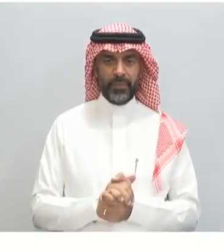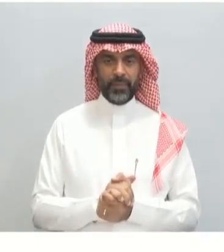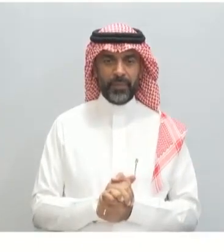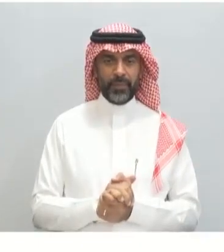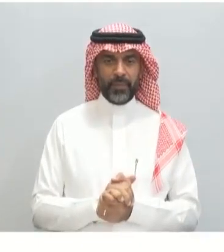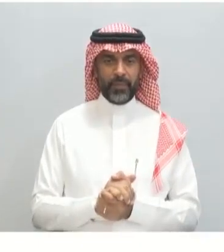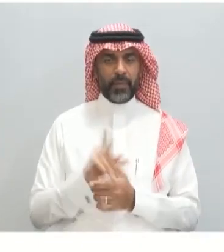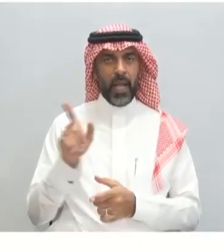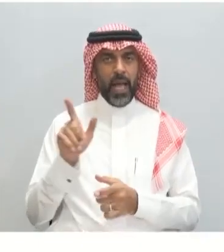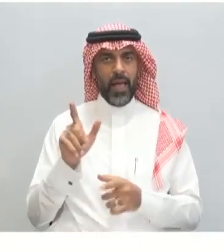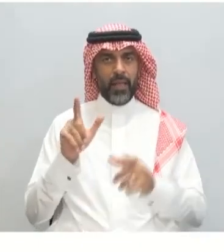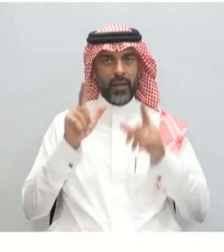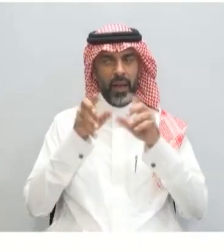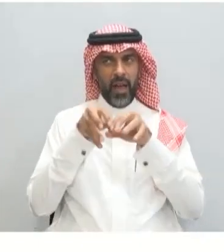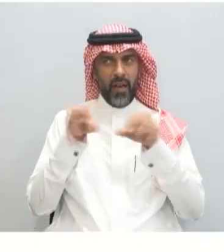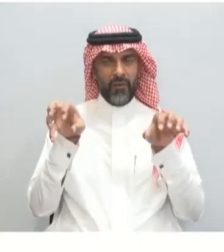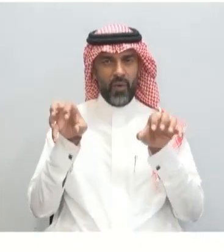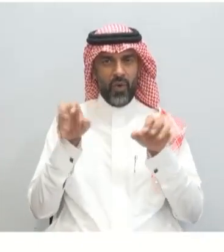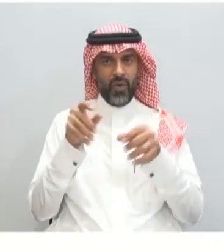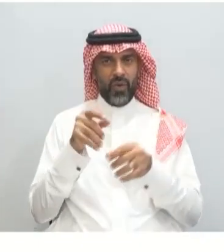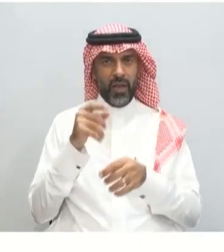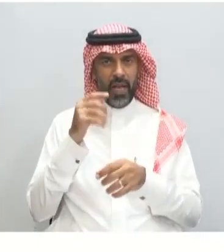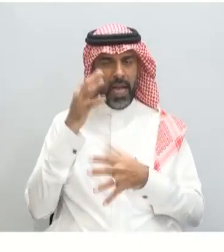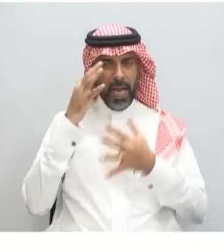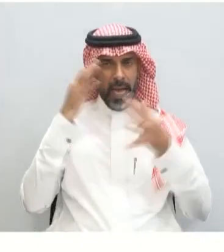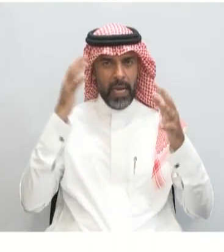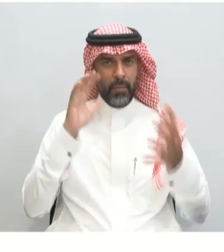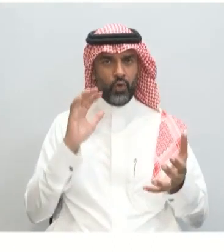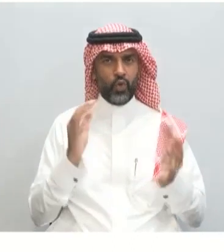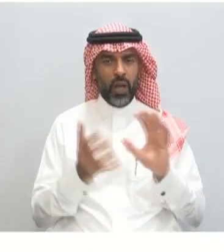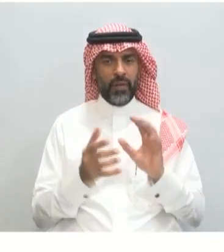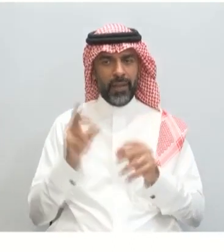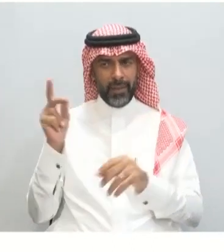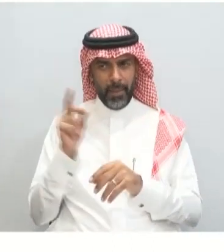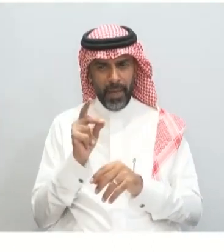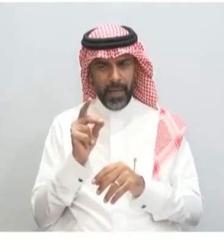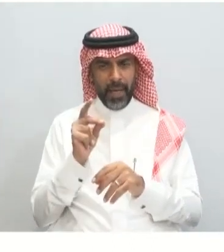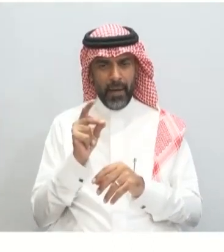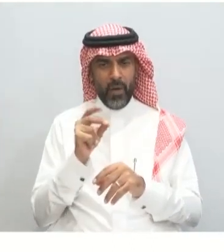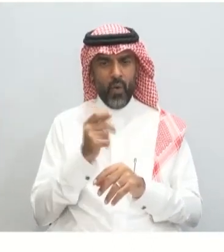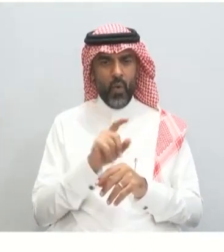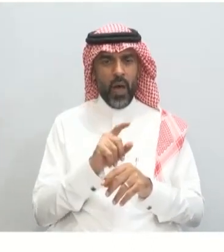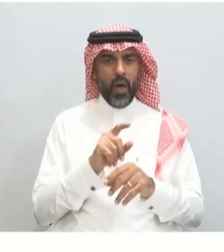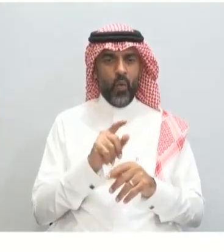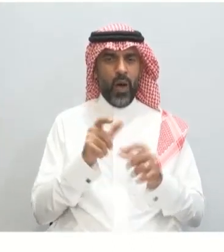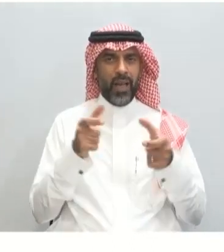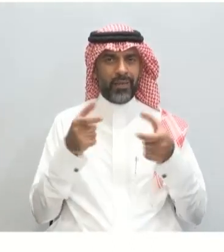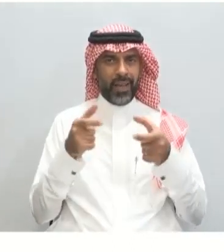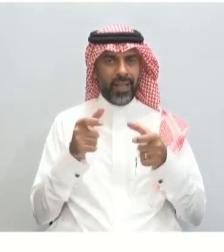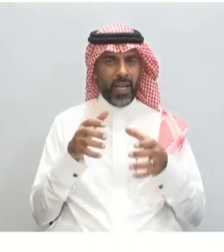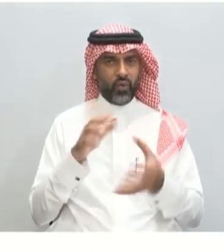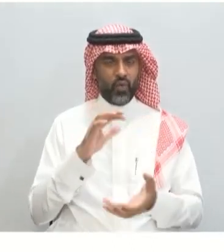البعض هذه افرع علم الجغرافيا الجغرافيا الطبيعيه وتقنيات الجغرافيه